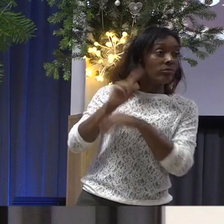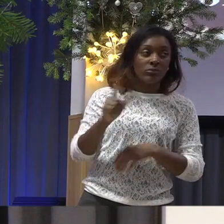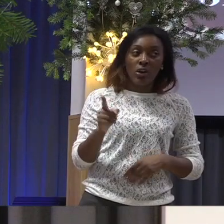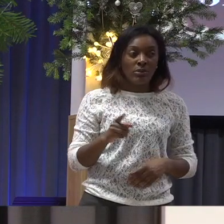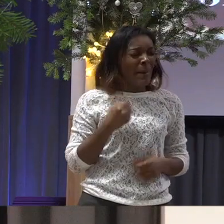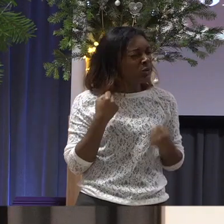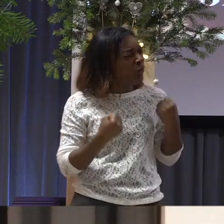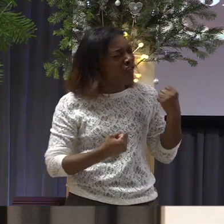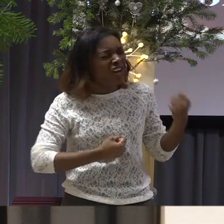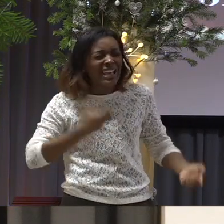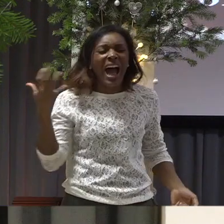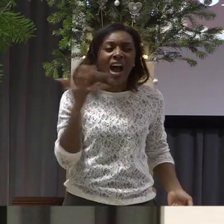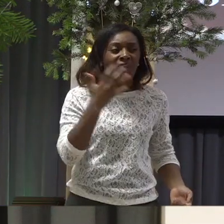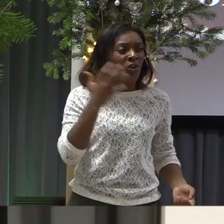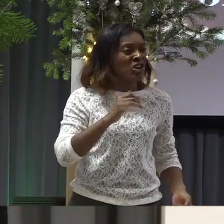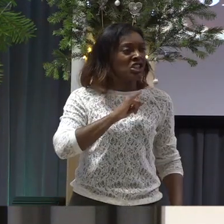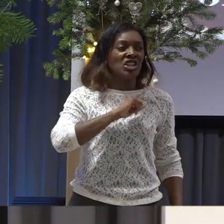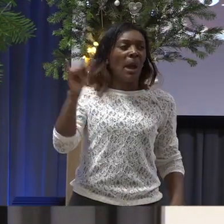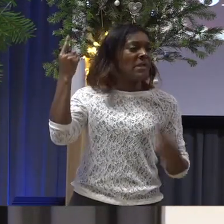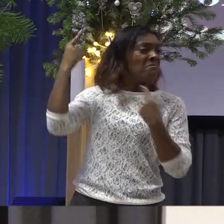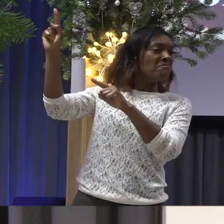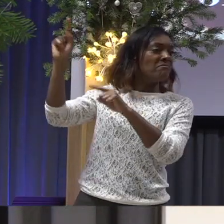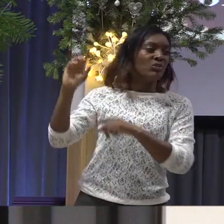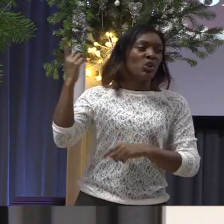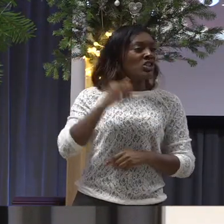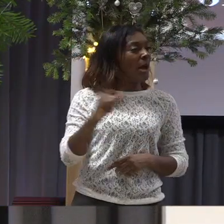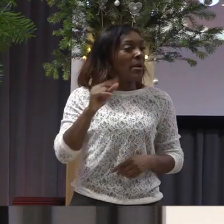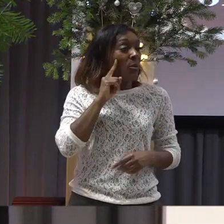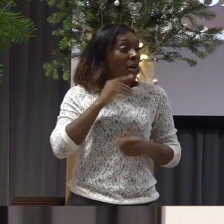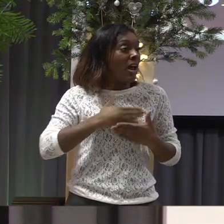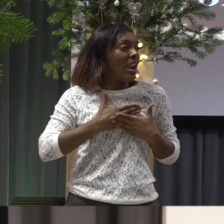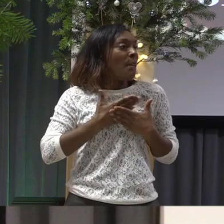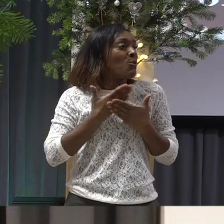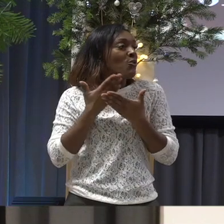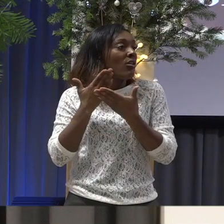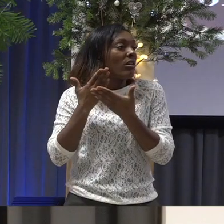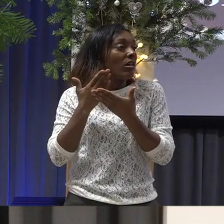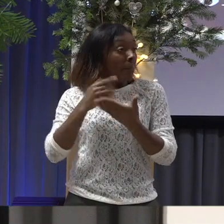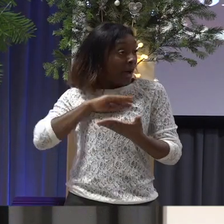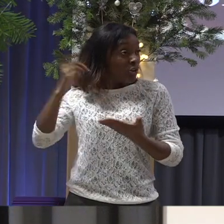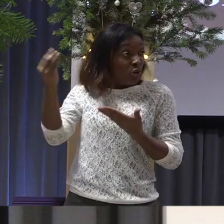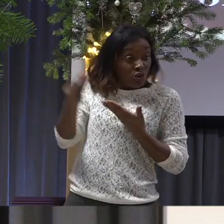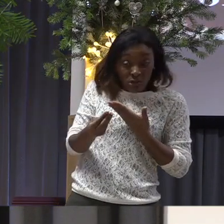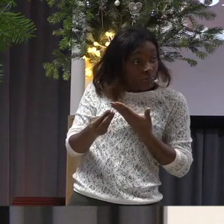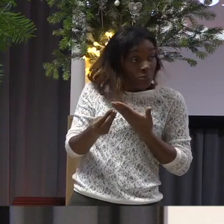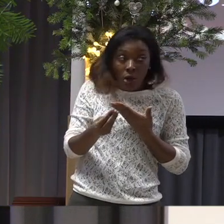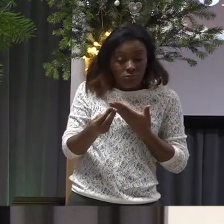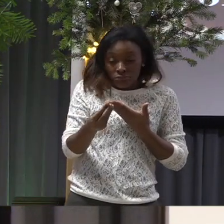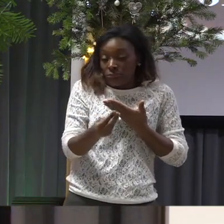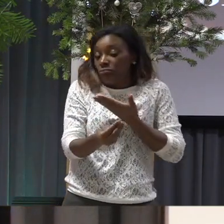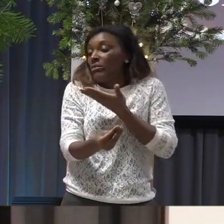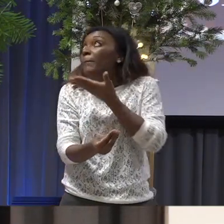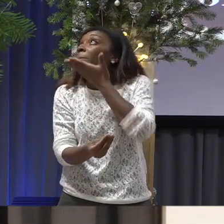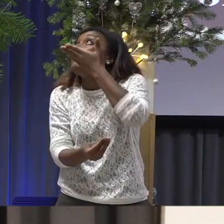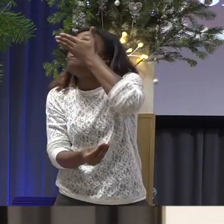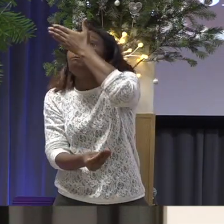Job est resté constant. Il a aimé Dieu parce que son amour pour Dieu n'était pas par rapport à ce que Dieu donnait. Pas Dieu